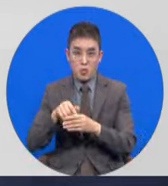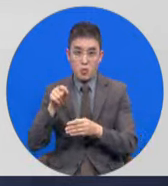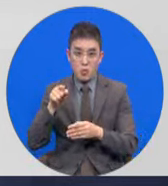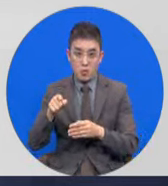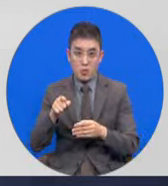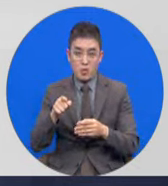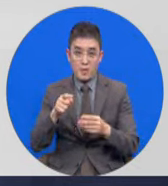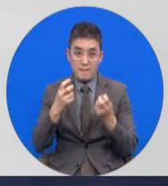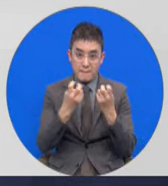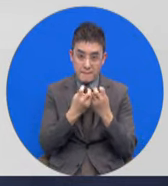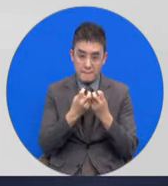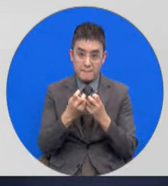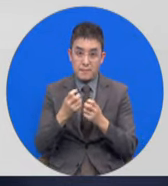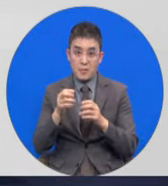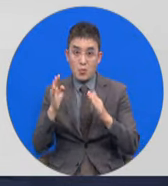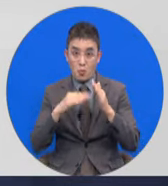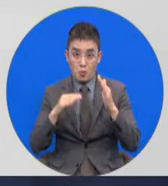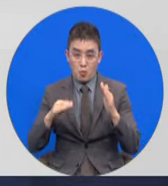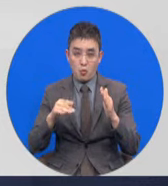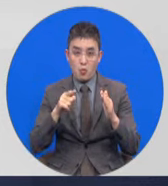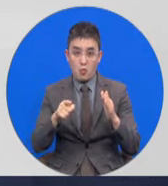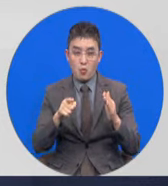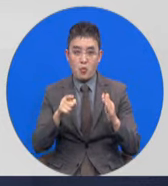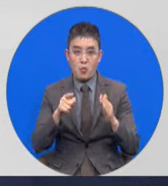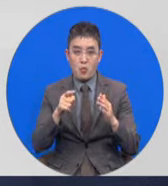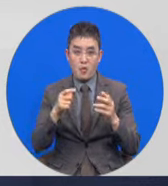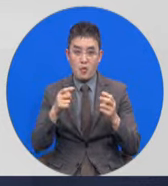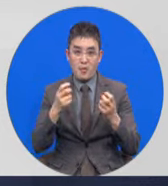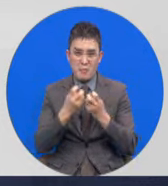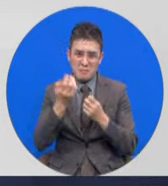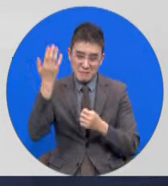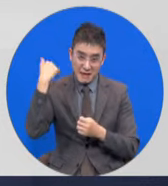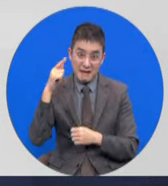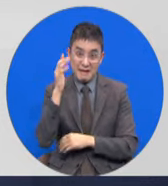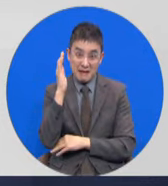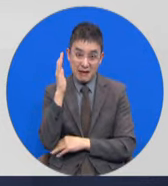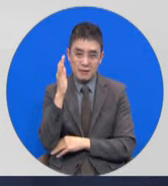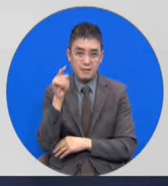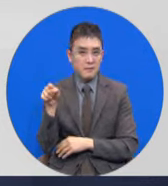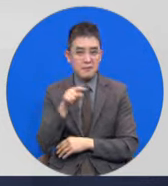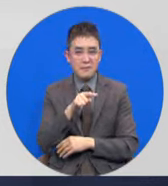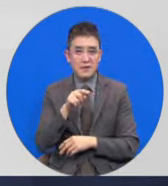정도 사실은 지금은 적용되지 않는다. 라고 봐도 무방할 것 같습니다.